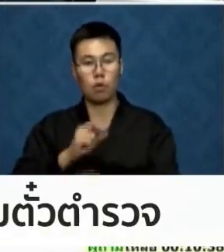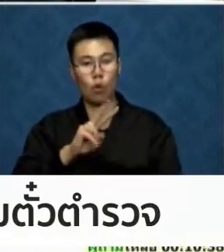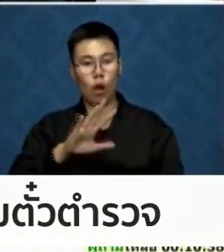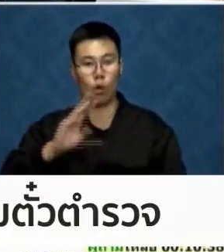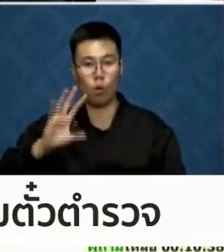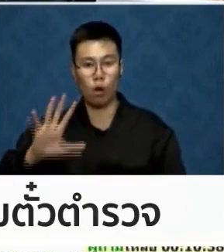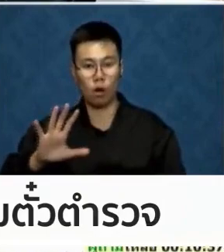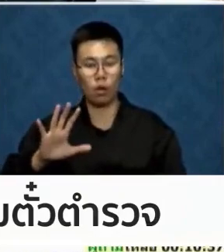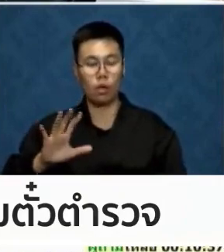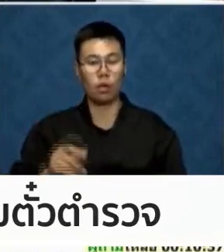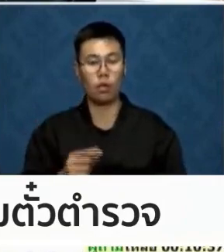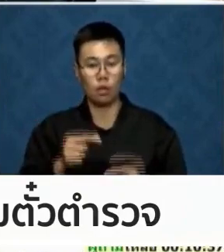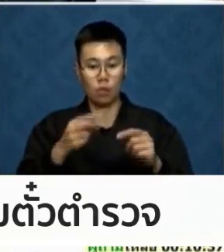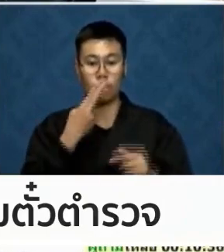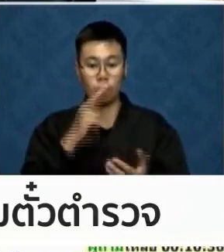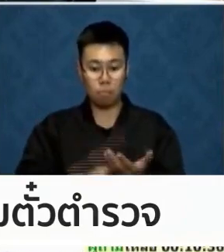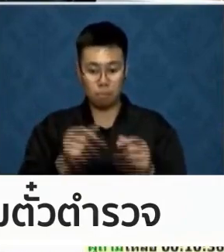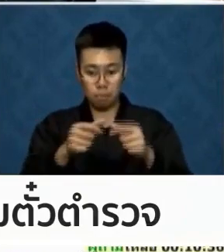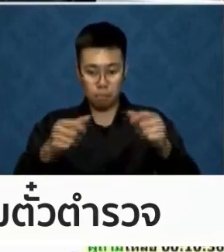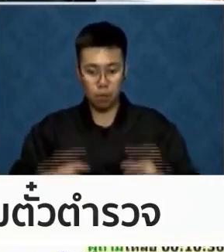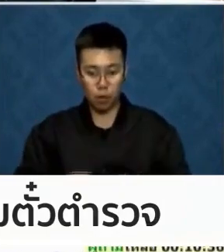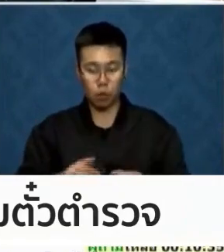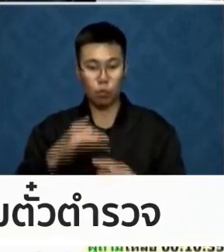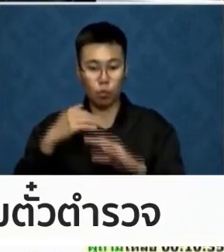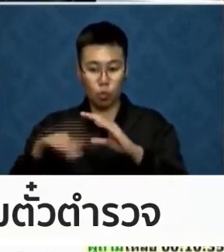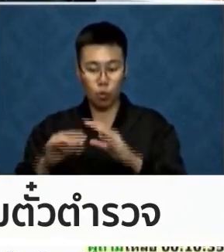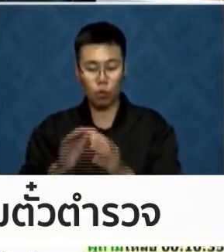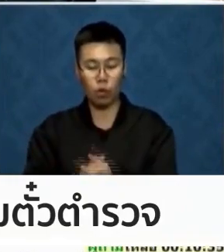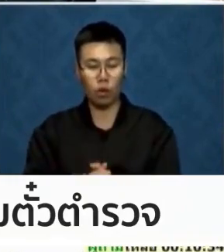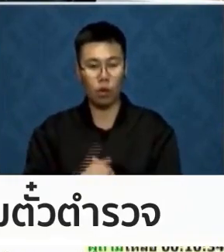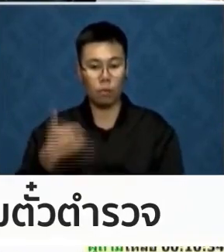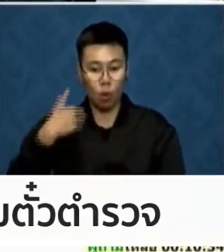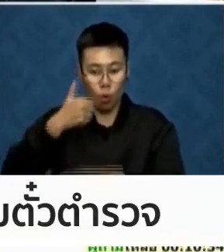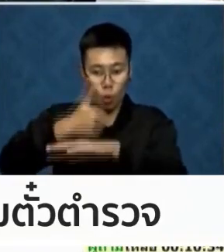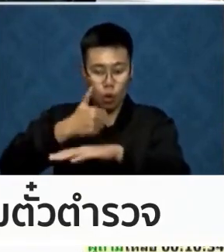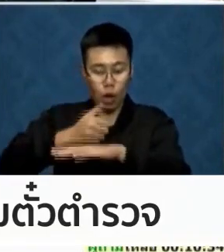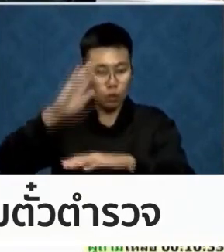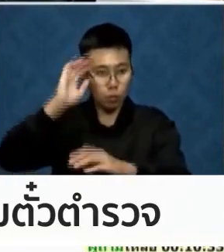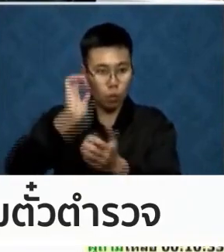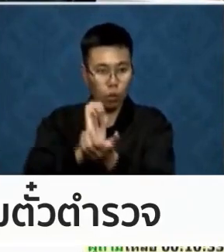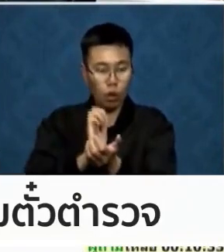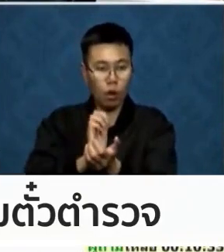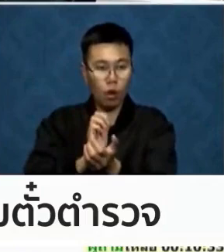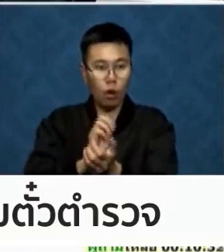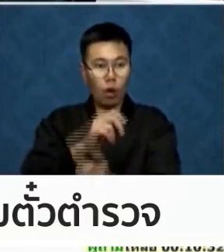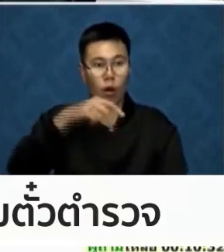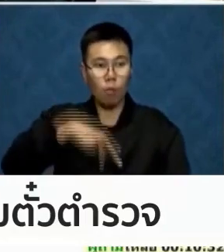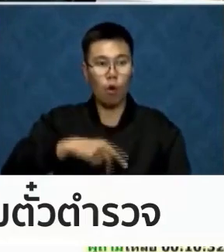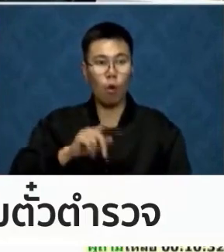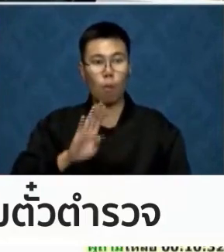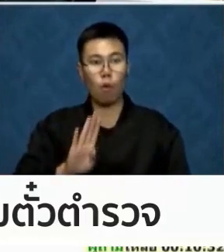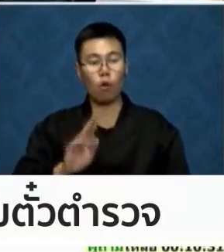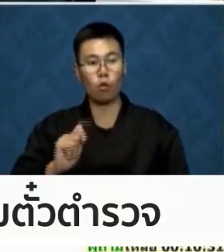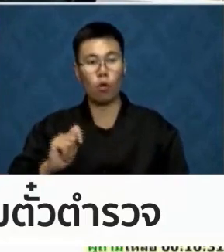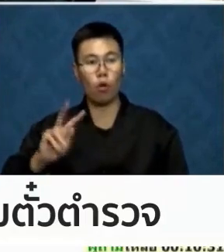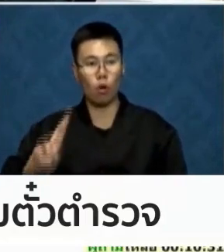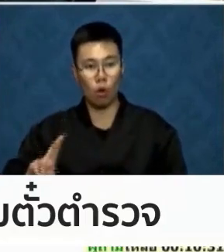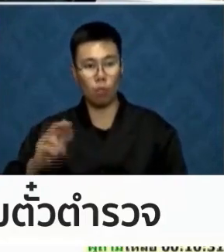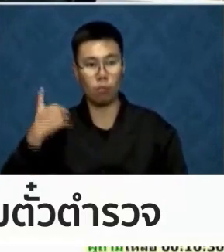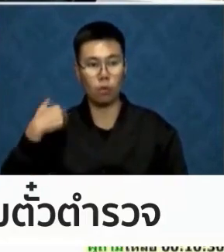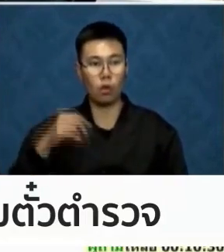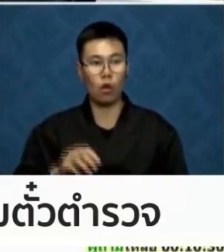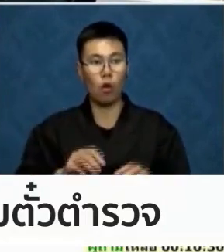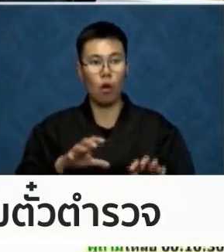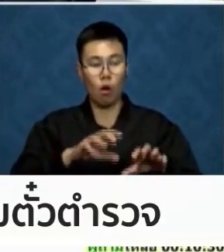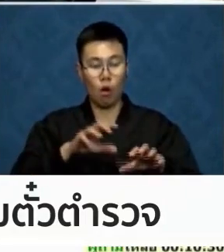างตั๋วเพื่อไทยตั๋วอะไรเงี้ยนะฮะคุณรังสิมันต์โรมนะฮะถามนายกเอ้าน ายกไม่มาเนี่ยนายกไปญี่ปุ่น เออทำไมตรงกับนาย